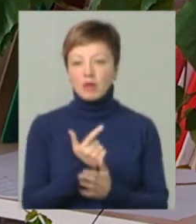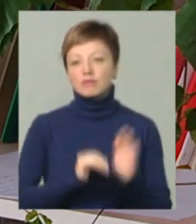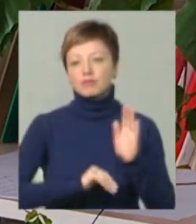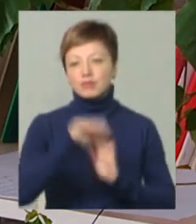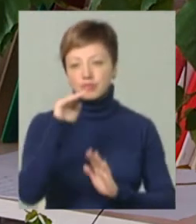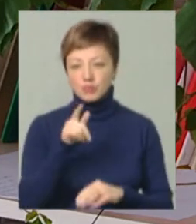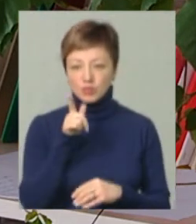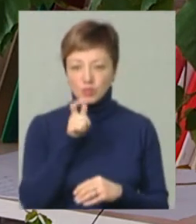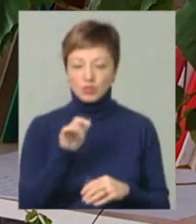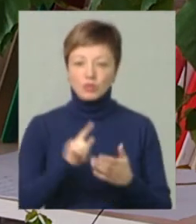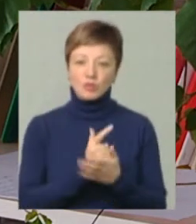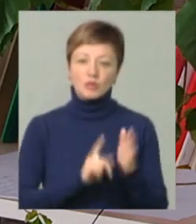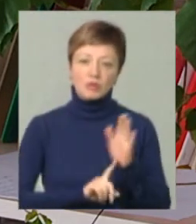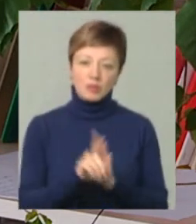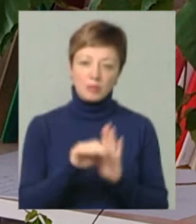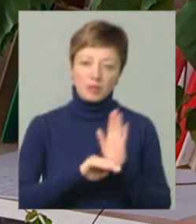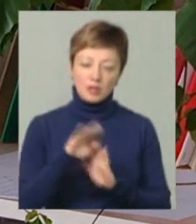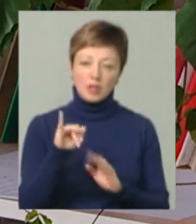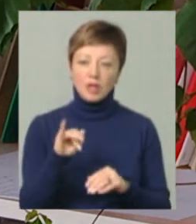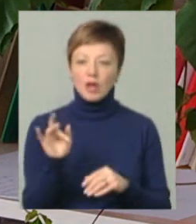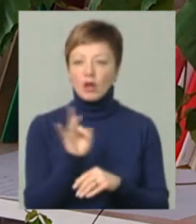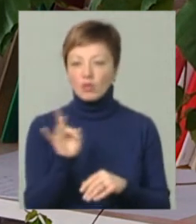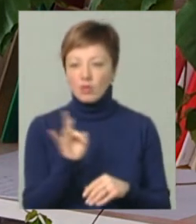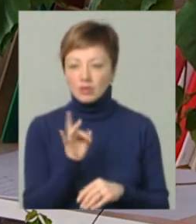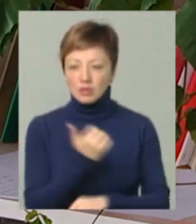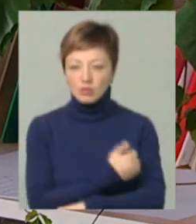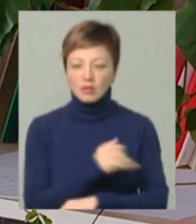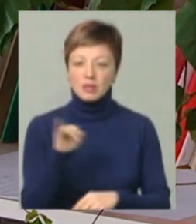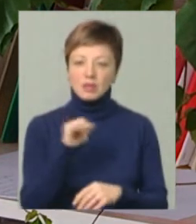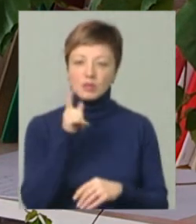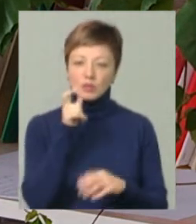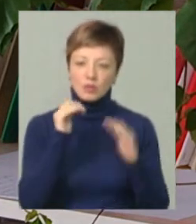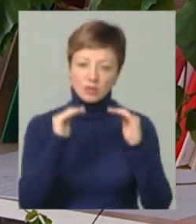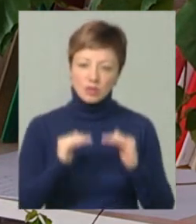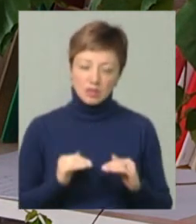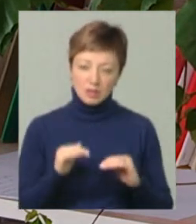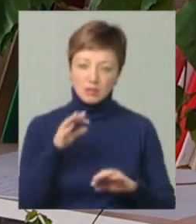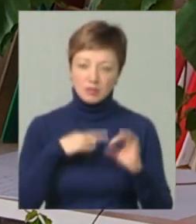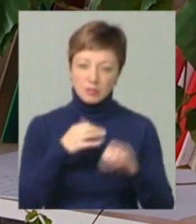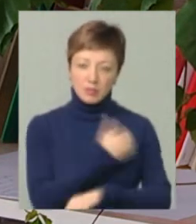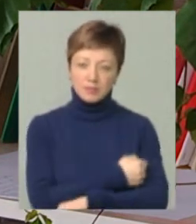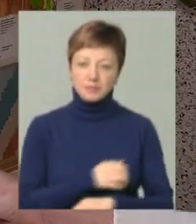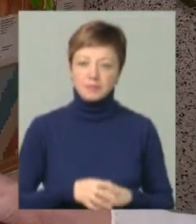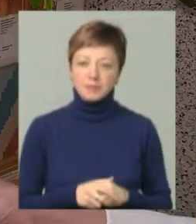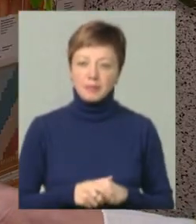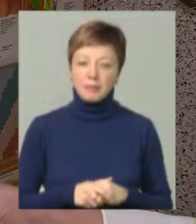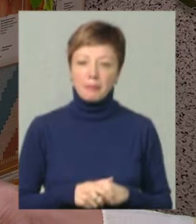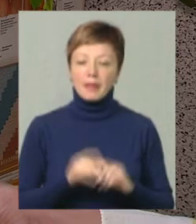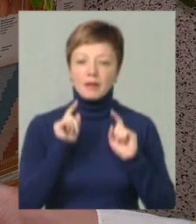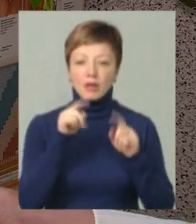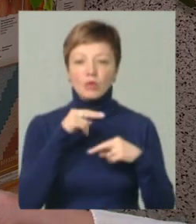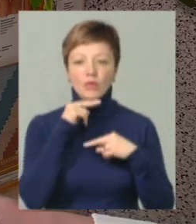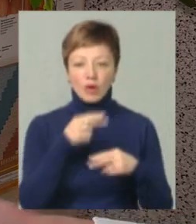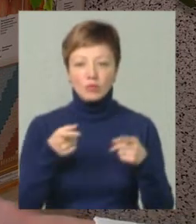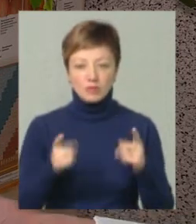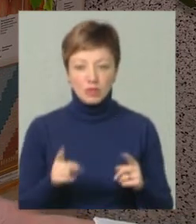знову починають підвищуватися, ми знову починаємо підвищувати і дозу інсуліну, і дозу цукрознижуючої препаратів таблетованих. Звертати увагу,